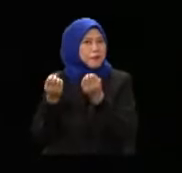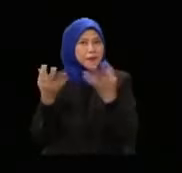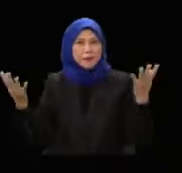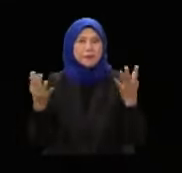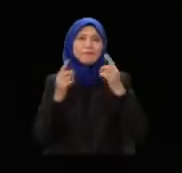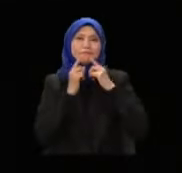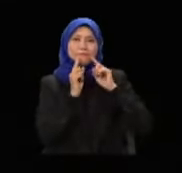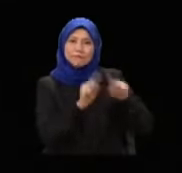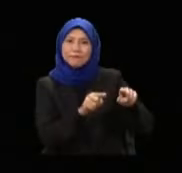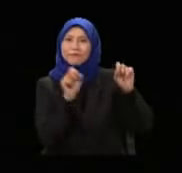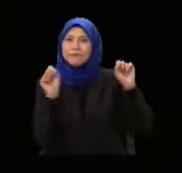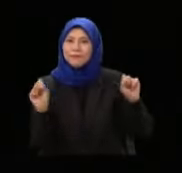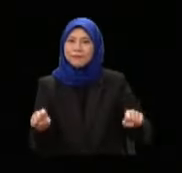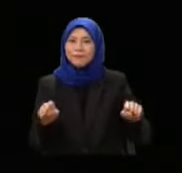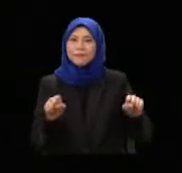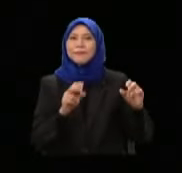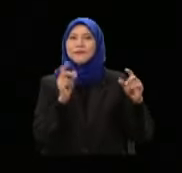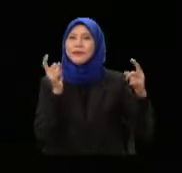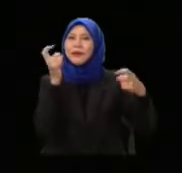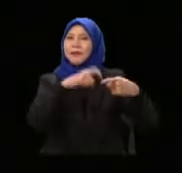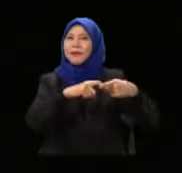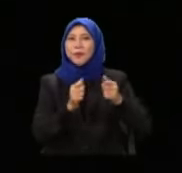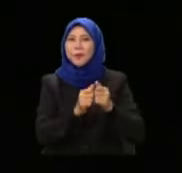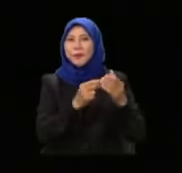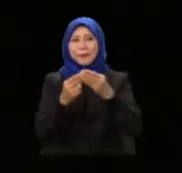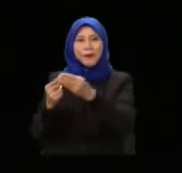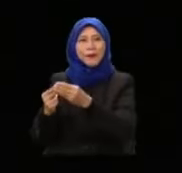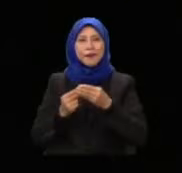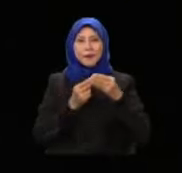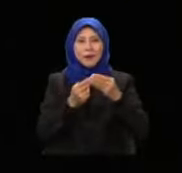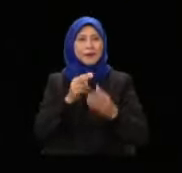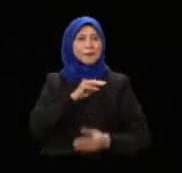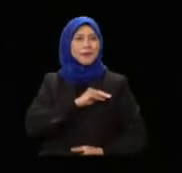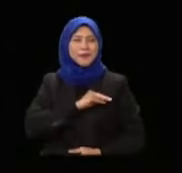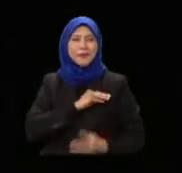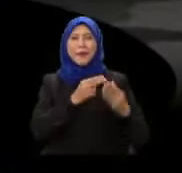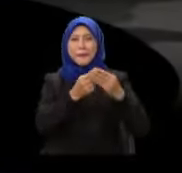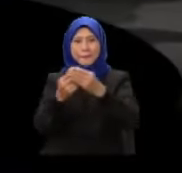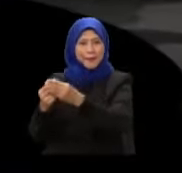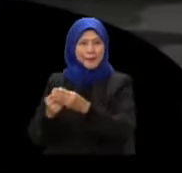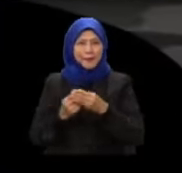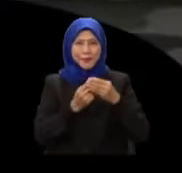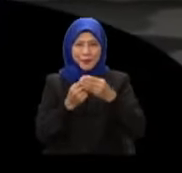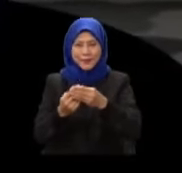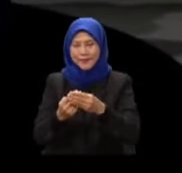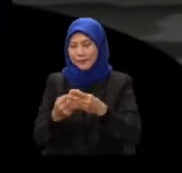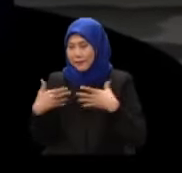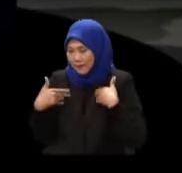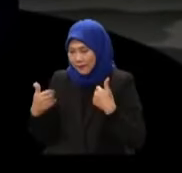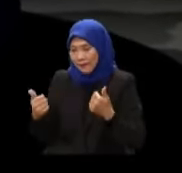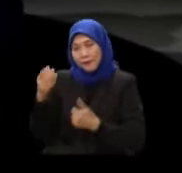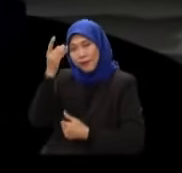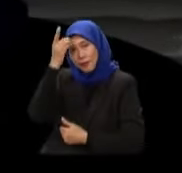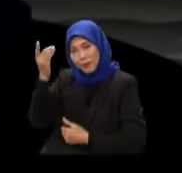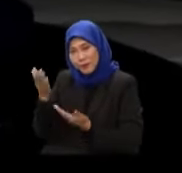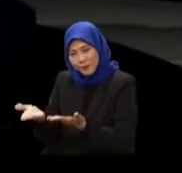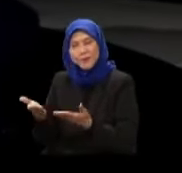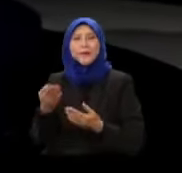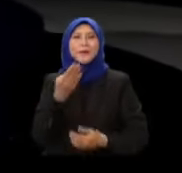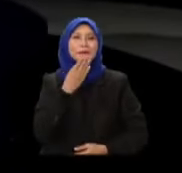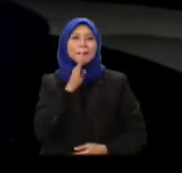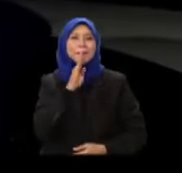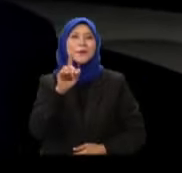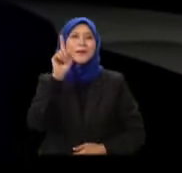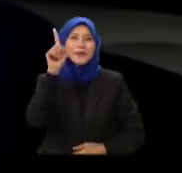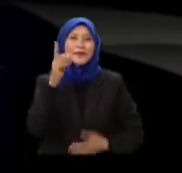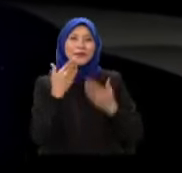perkara berkenaan dengan perpaduan muncul pada negara yang belum ada tuh Halimah binti Muhammad shadiq bersama-sama kita di Inggris favorable dagang bayi Alhamdulillah